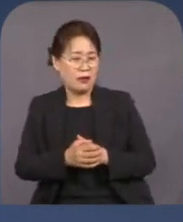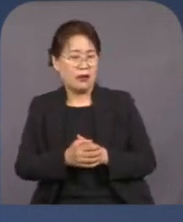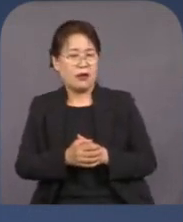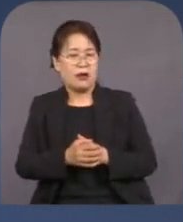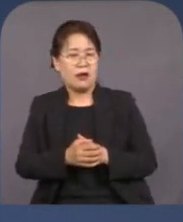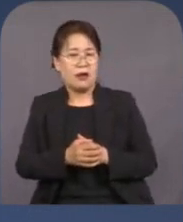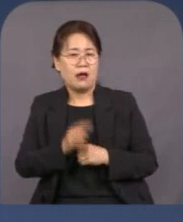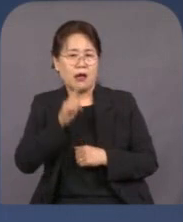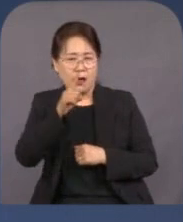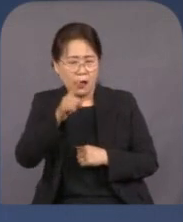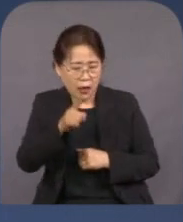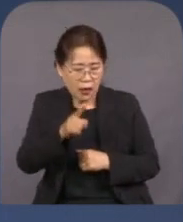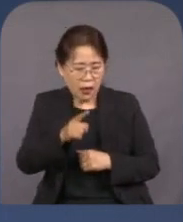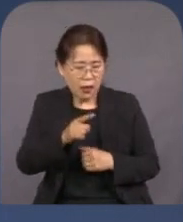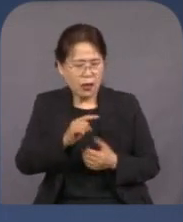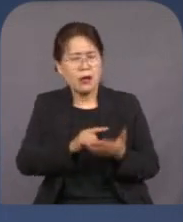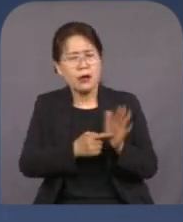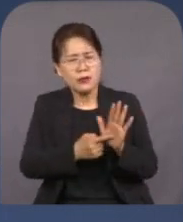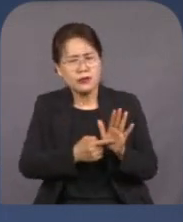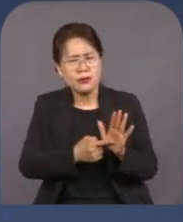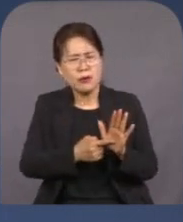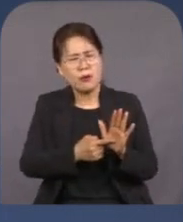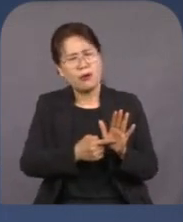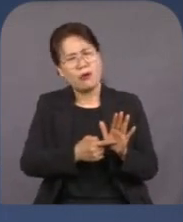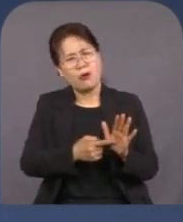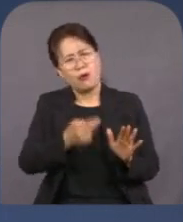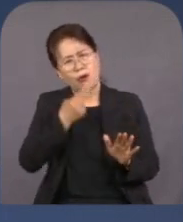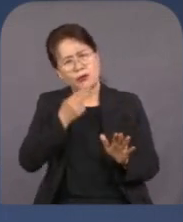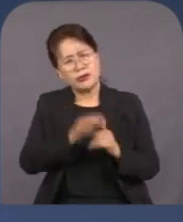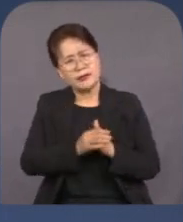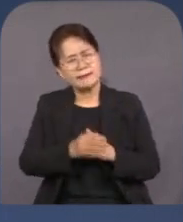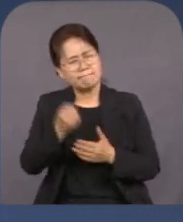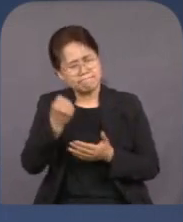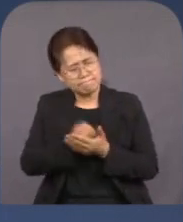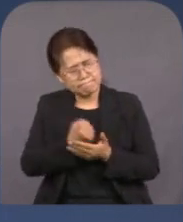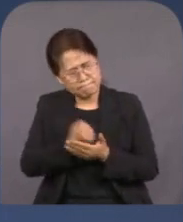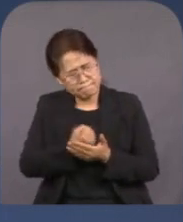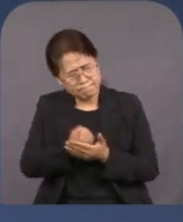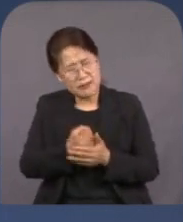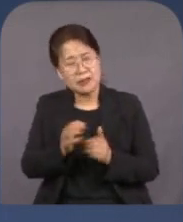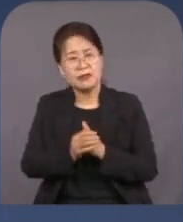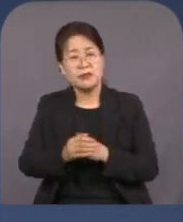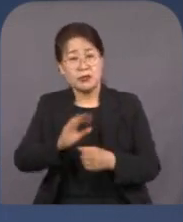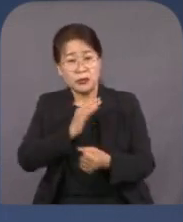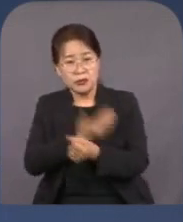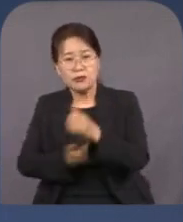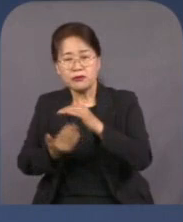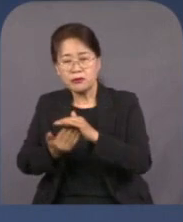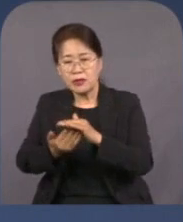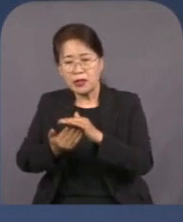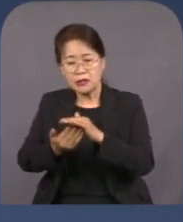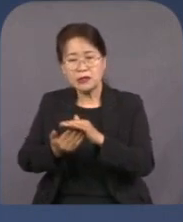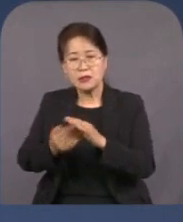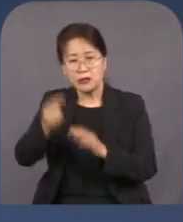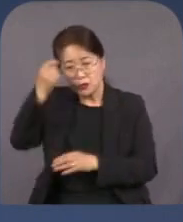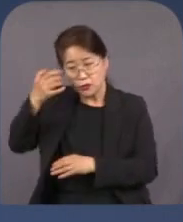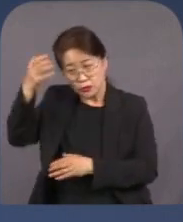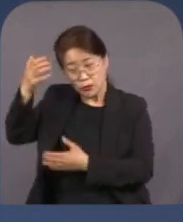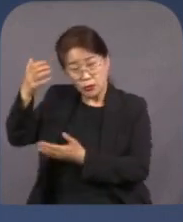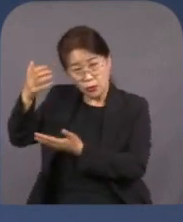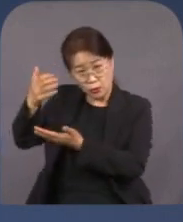탄식이란 말로 표현할 수 없는 그런 탄식을 말하는 거예요 전능하신 성령님께서